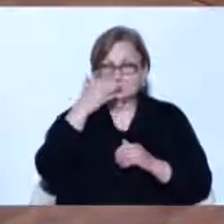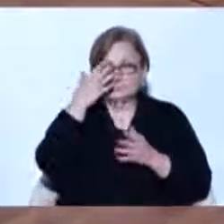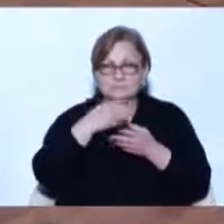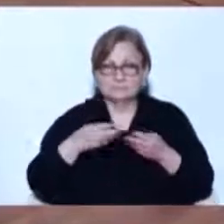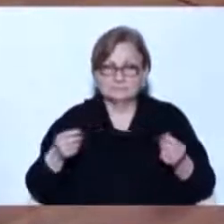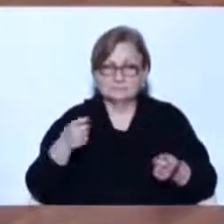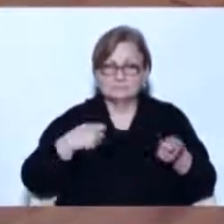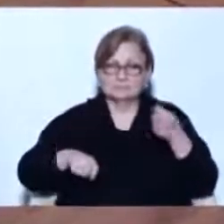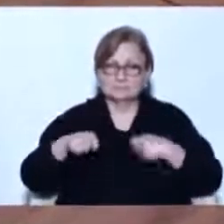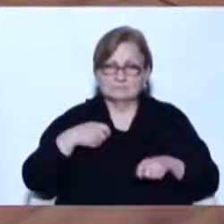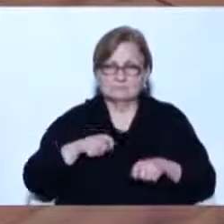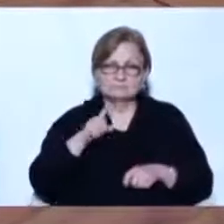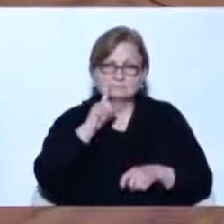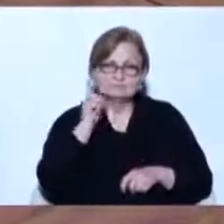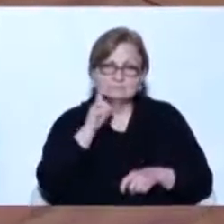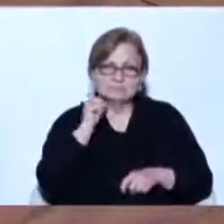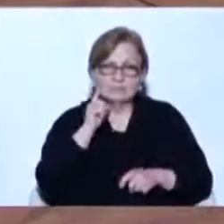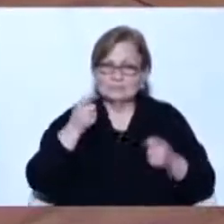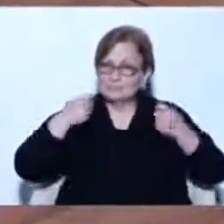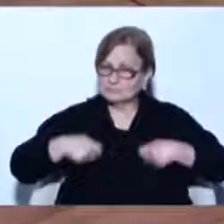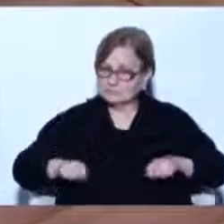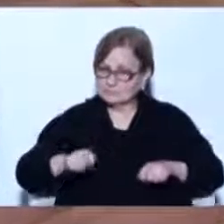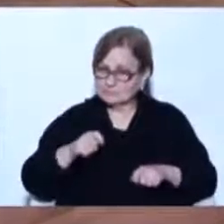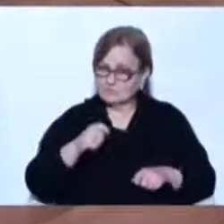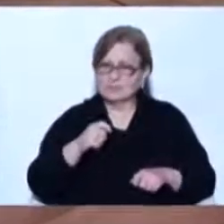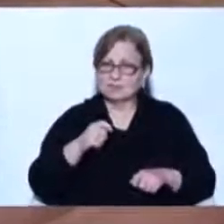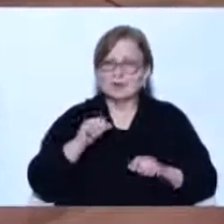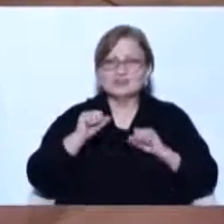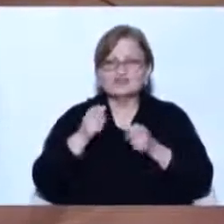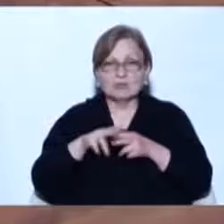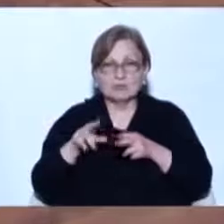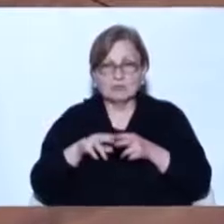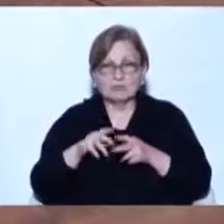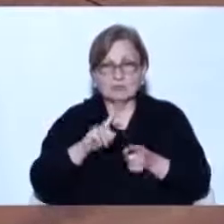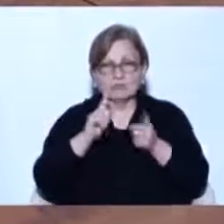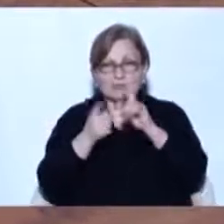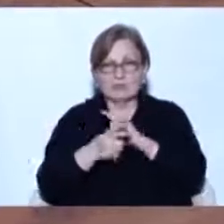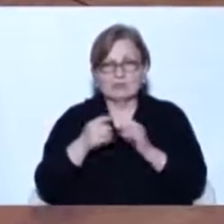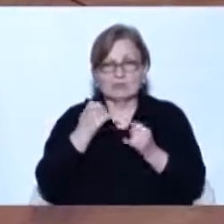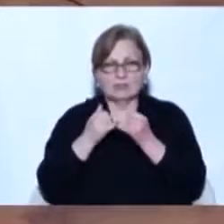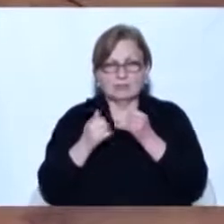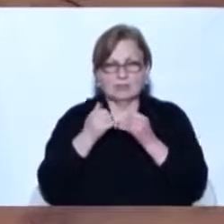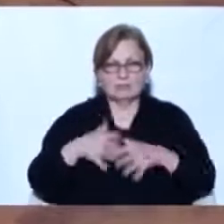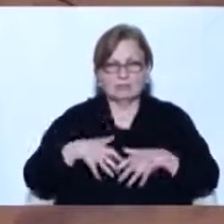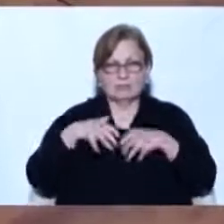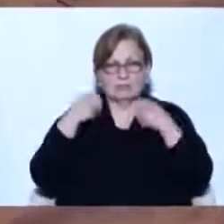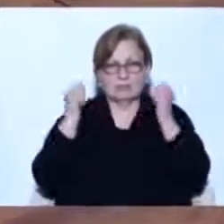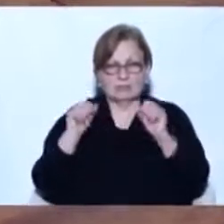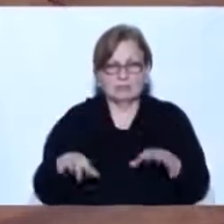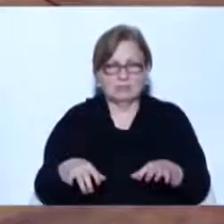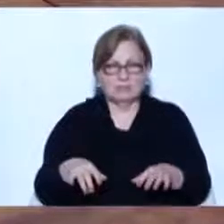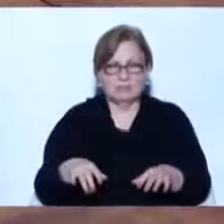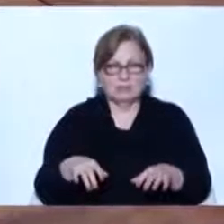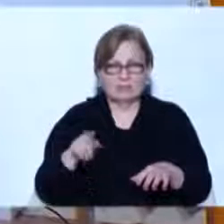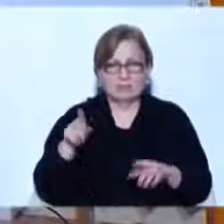გაზაფხულზე იცვამს მწვანე სამოს. Შემოდგომით გაყვითლებულს იხდის.